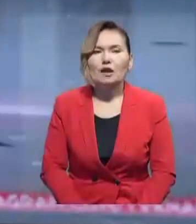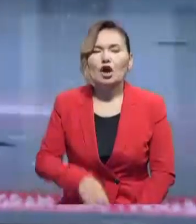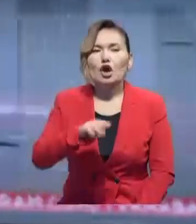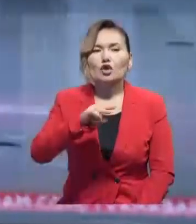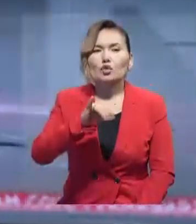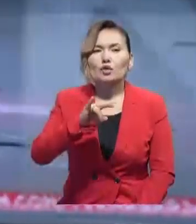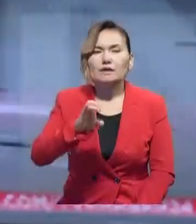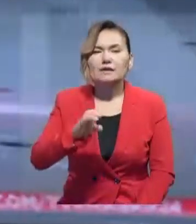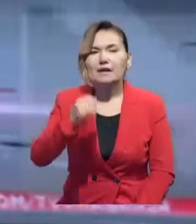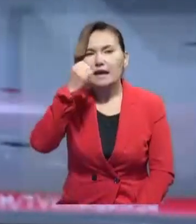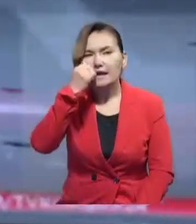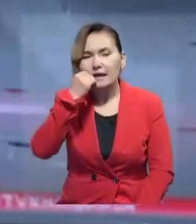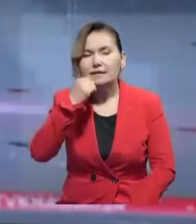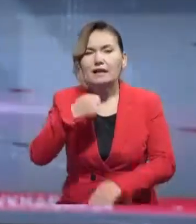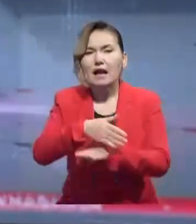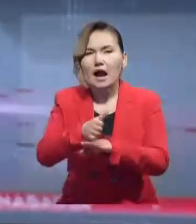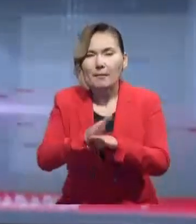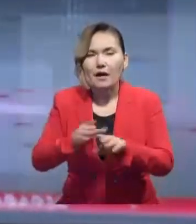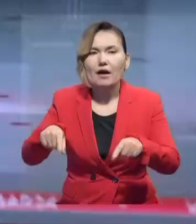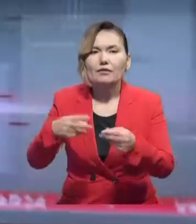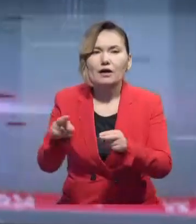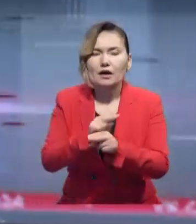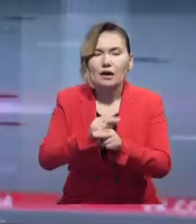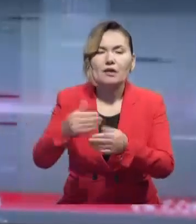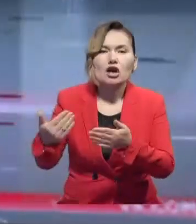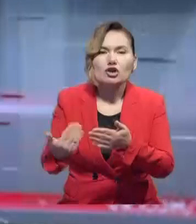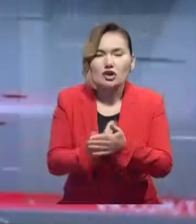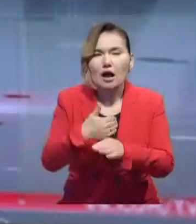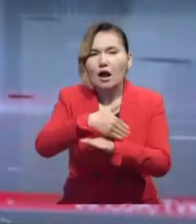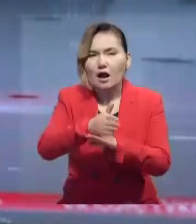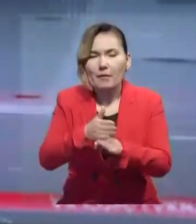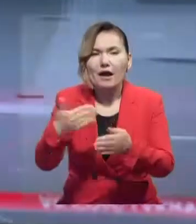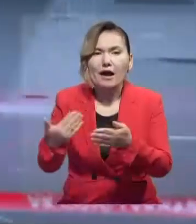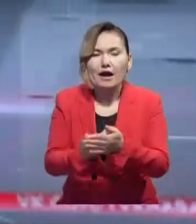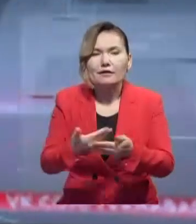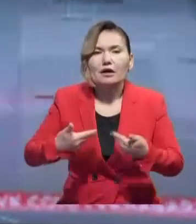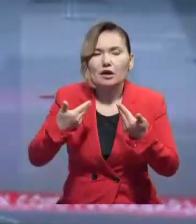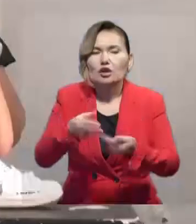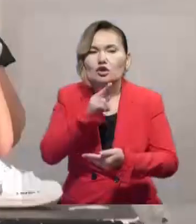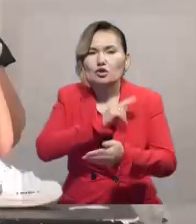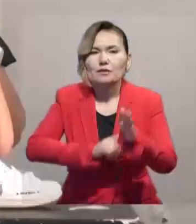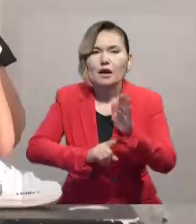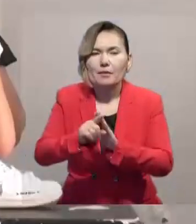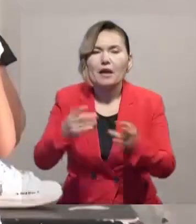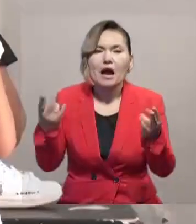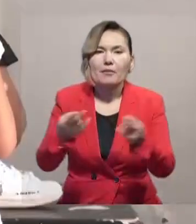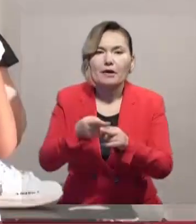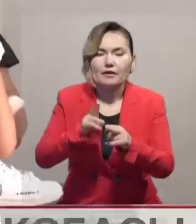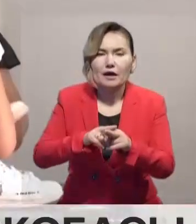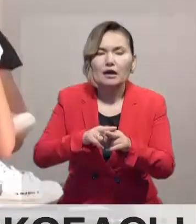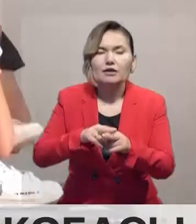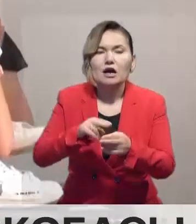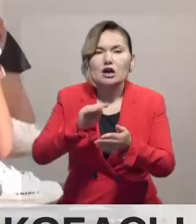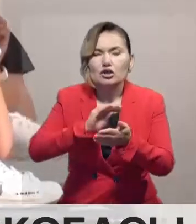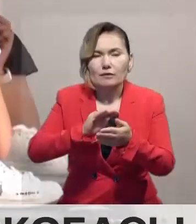Тунисте ескі аяқ киімді қалпына келтіріп, тұтынушыға су жаңа қылып қайта ұсынатын стартап жұмыс істей бастады. Қажет болса, жазуын да